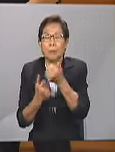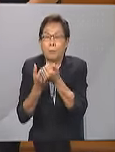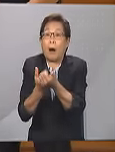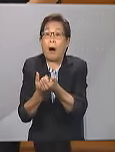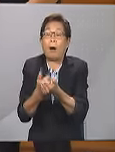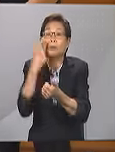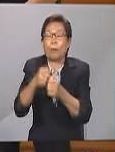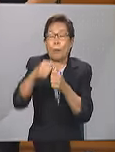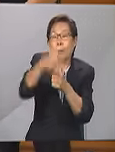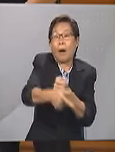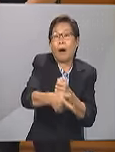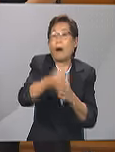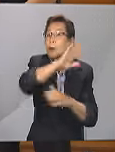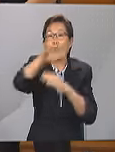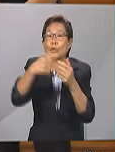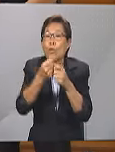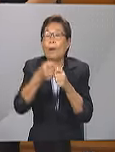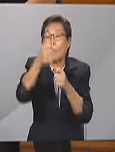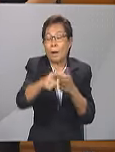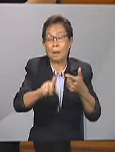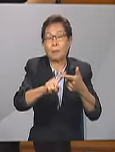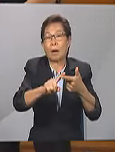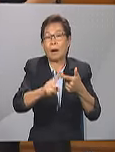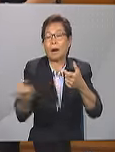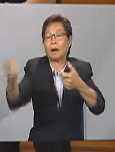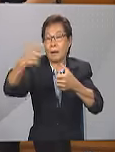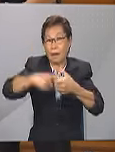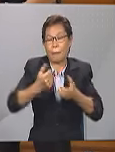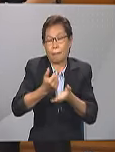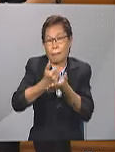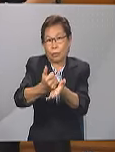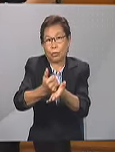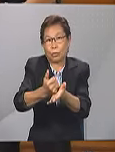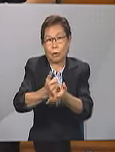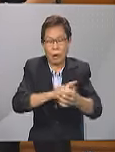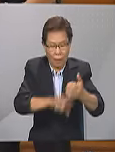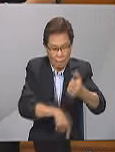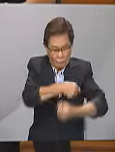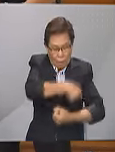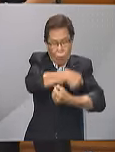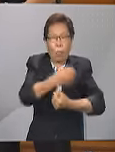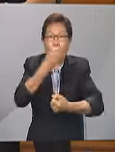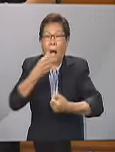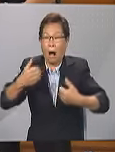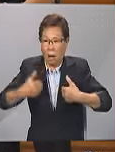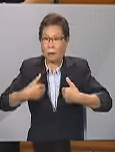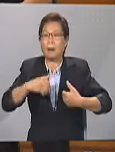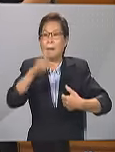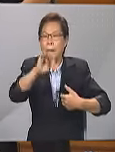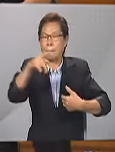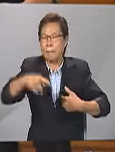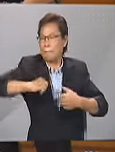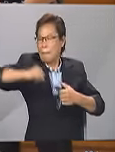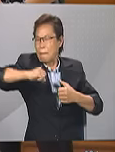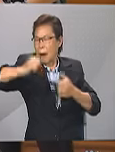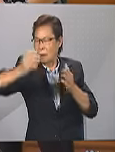Acos keseluruhan dan yang kedua berhubung dengan bantuan albaqolillah makanan Dimana ada Alifa 5